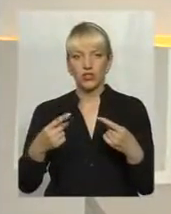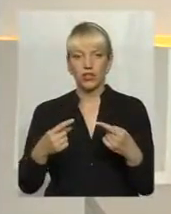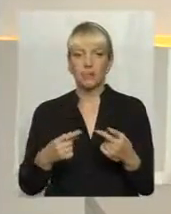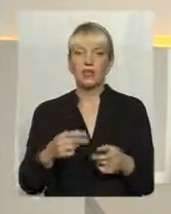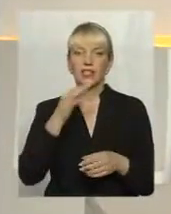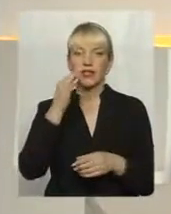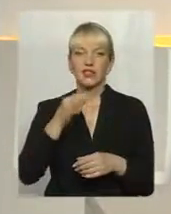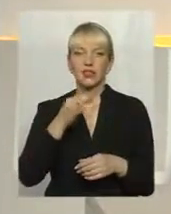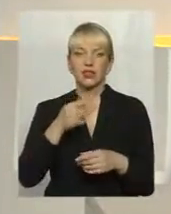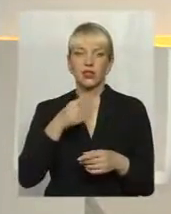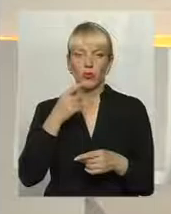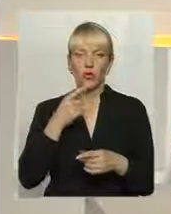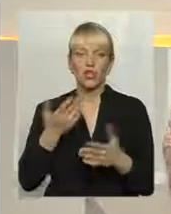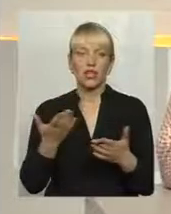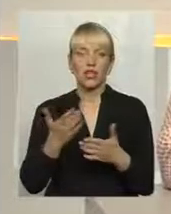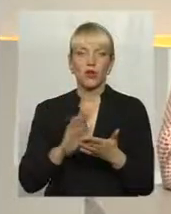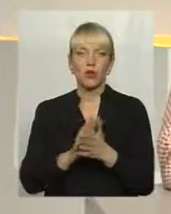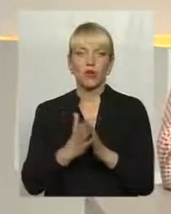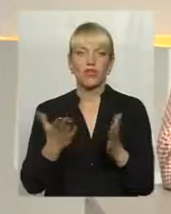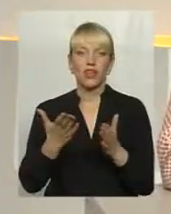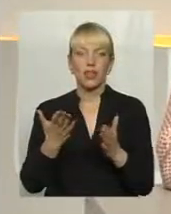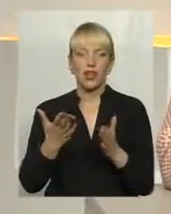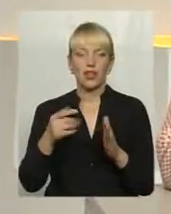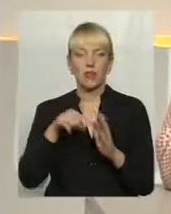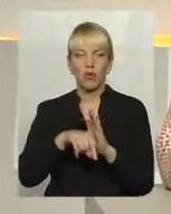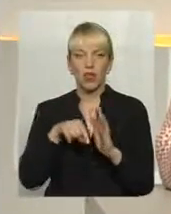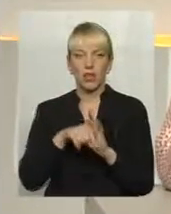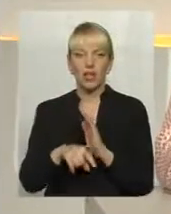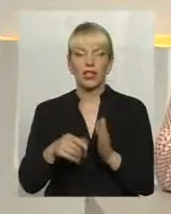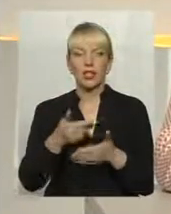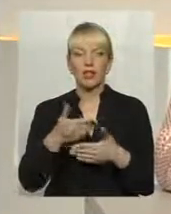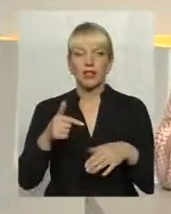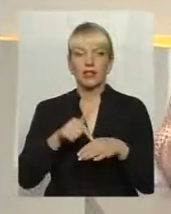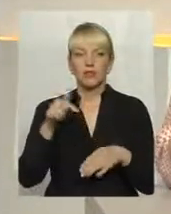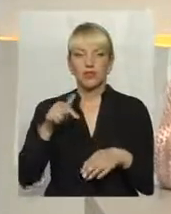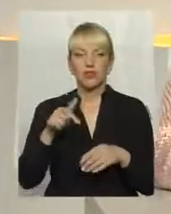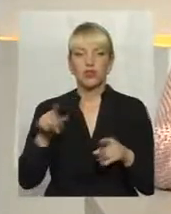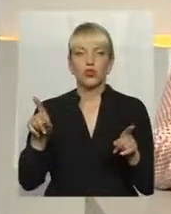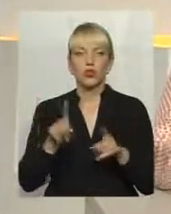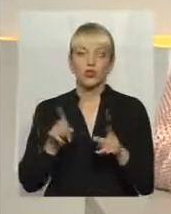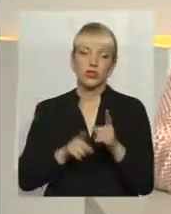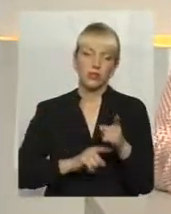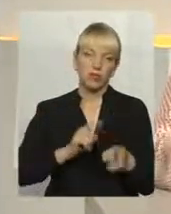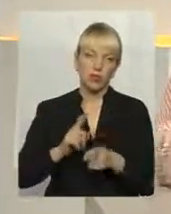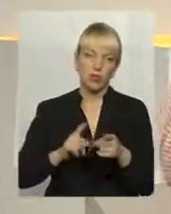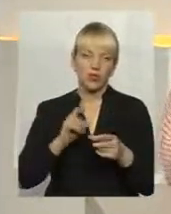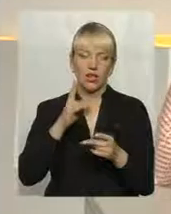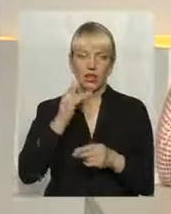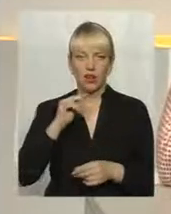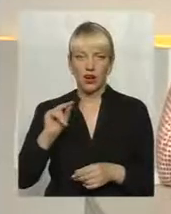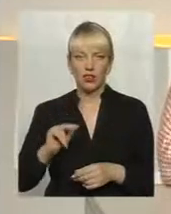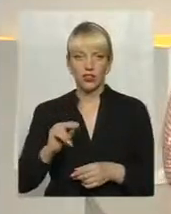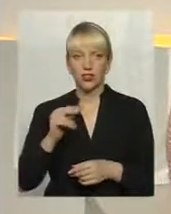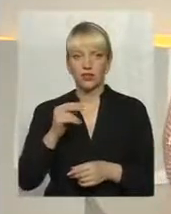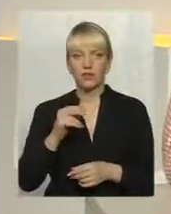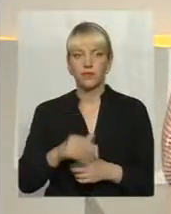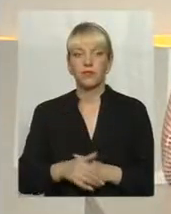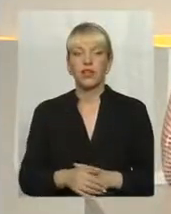будь ласка, як вважаєте, за яких умов, за якими ознаками ми зможемо відчути, що щось змінюється і на краще? Є